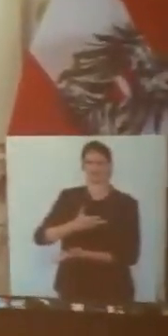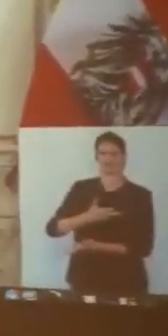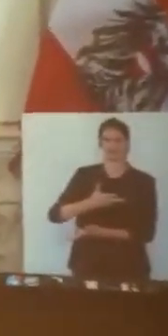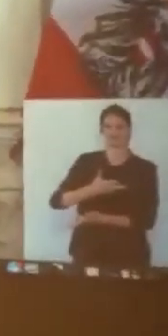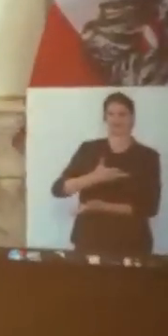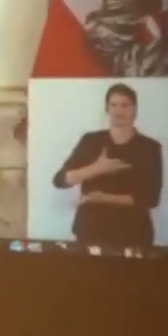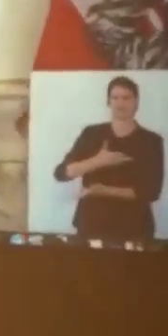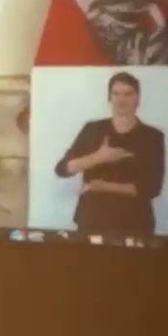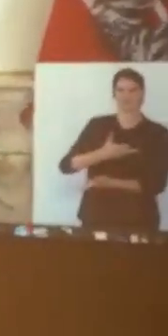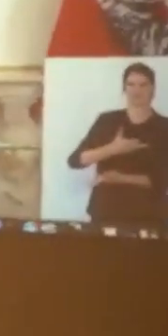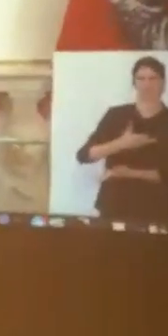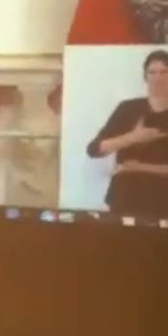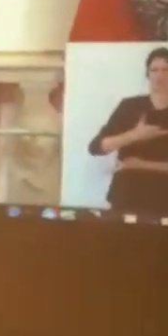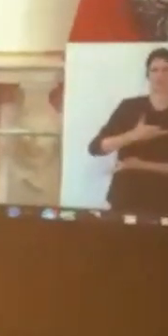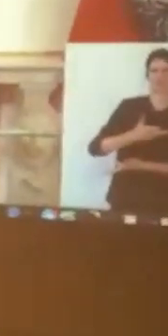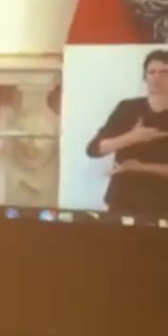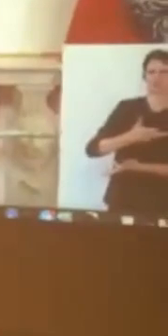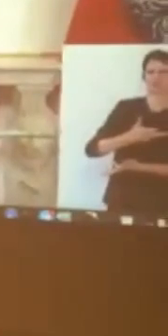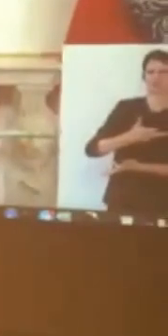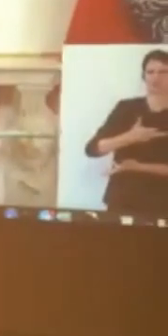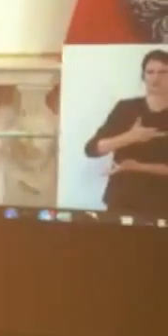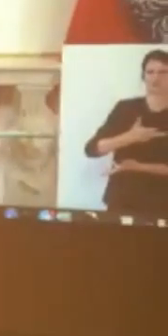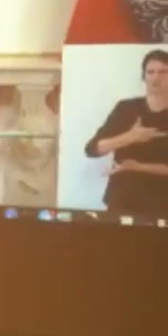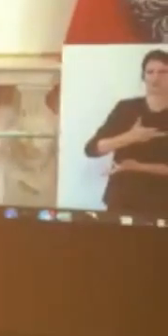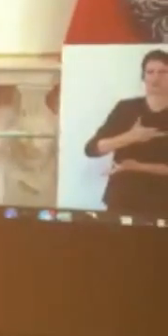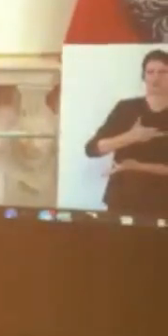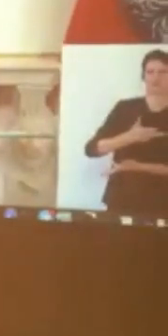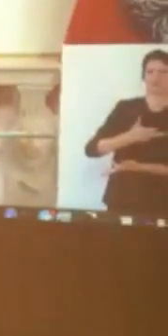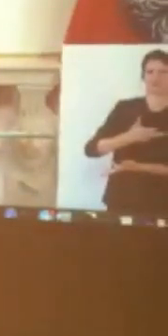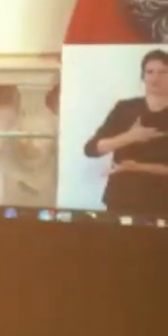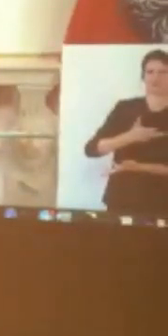Okay. Ganz sicher sein. Er kann sich sicher sein.